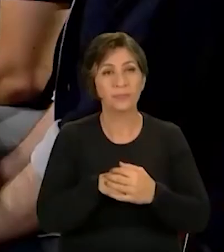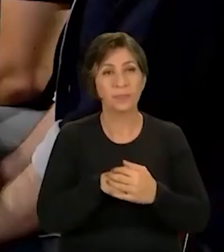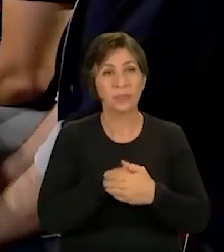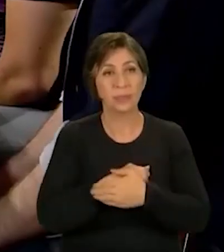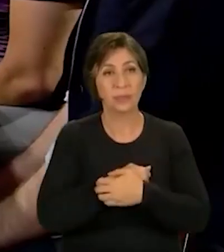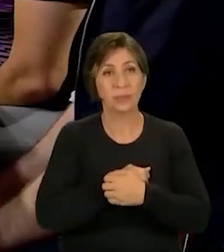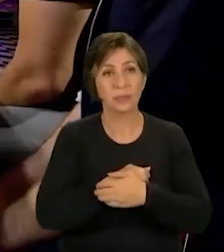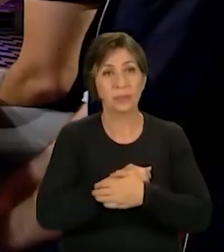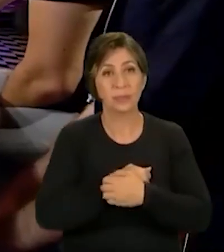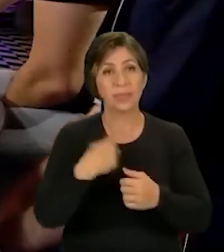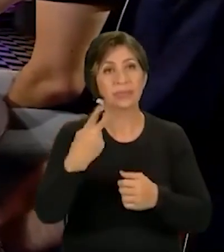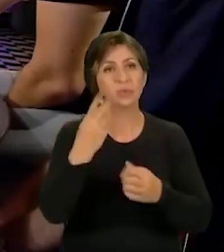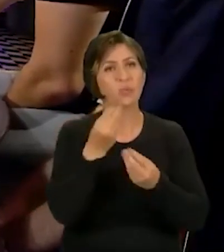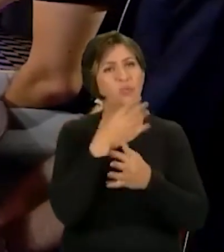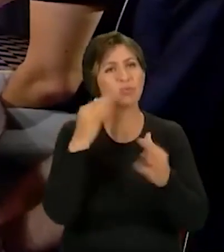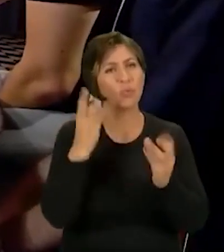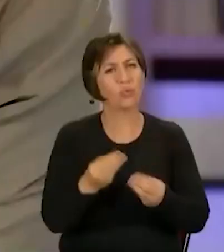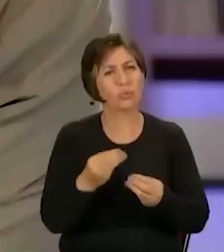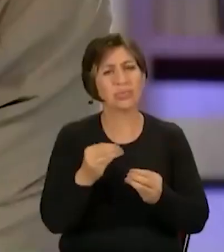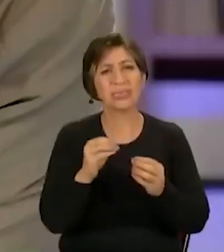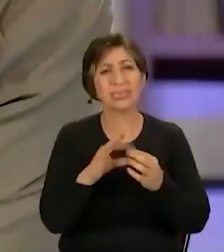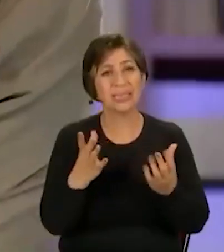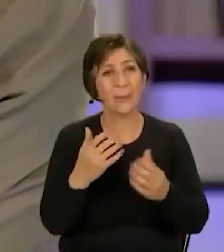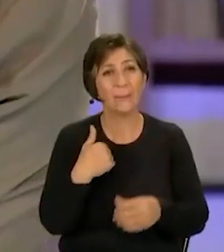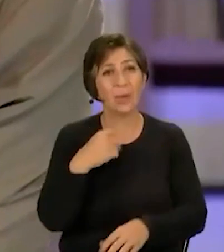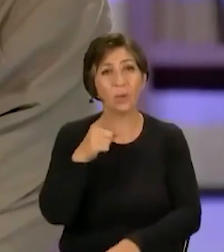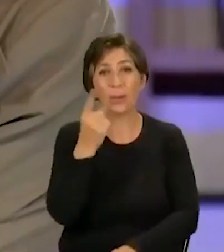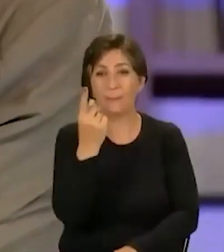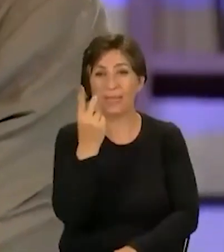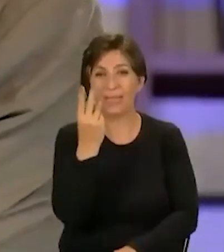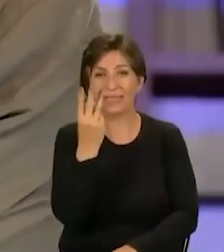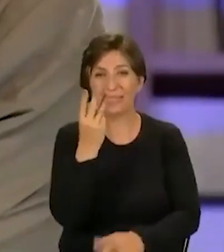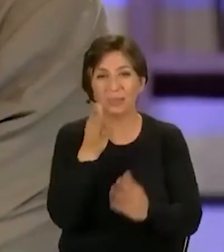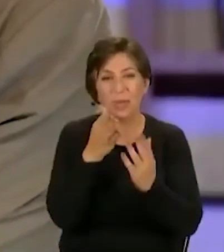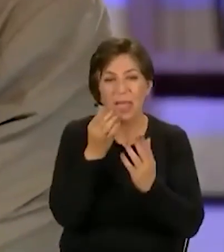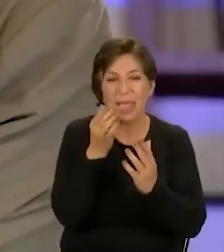ikimizi de çok mutlu eden bir şey oldu. Çünkü... ben